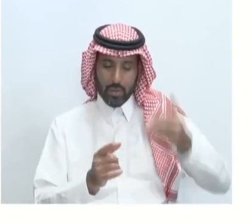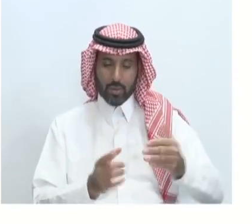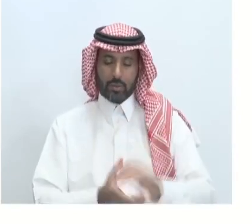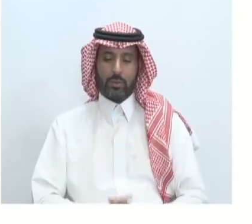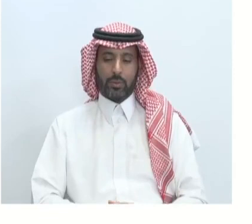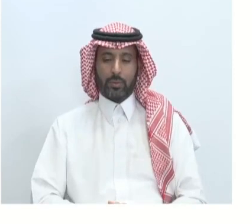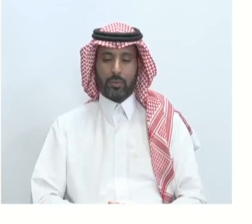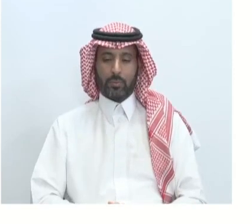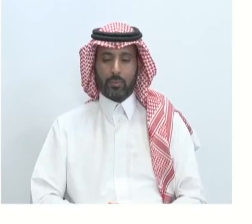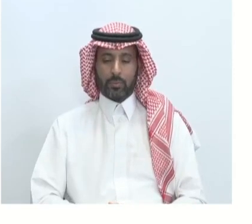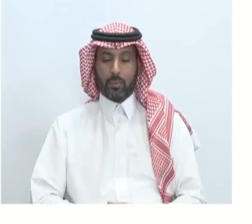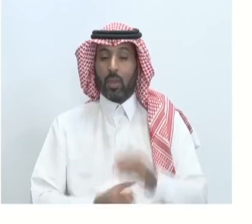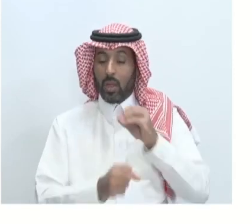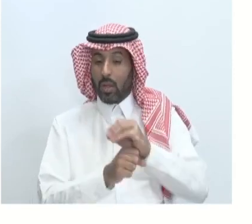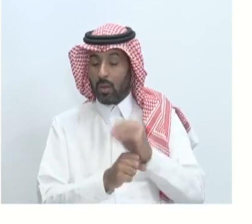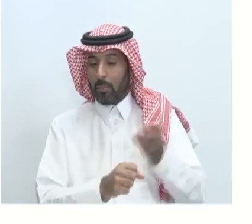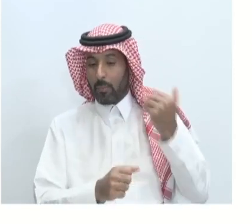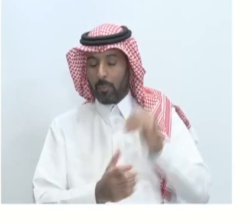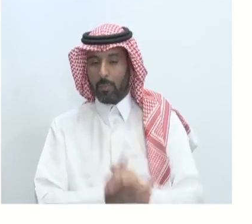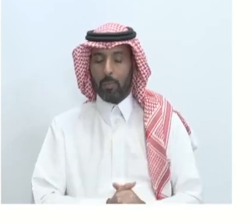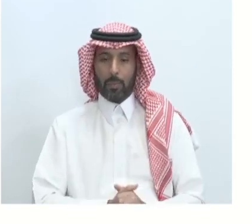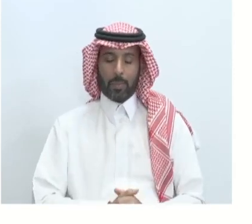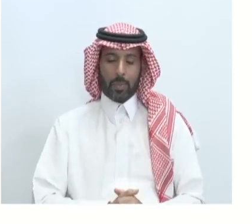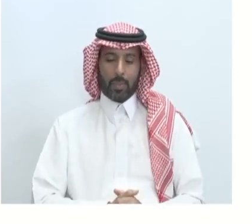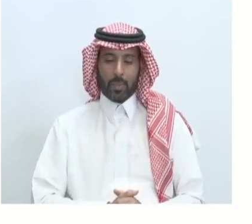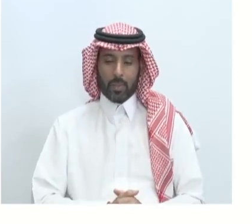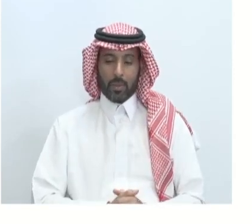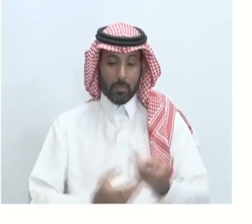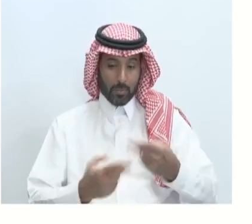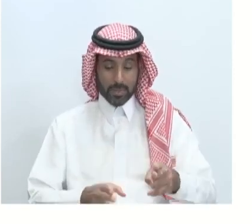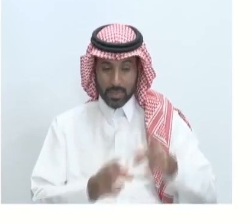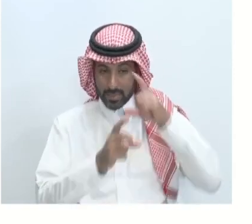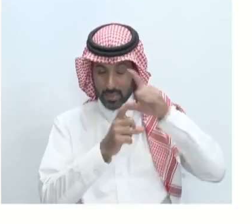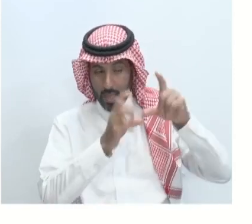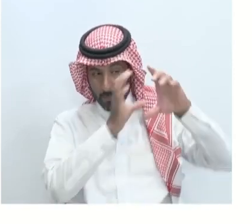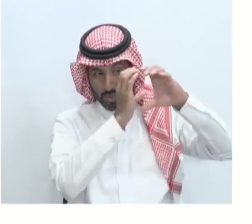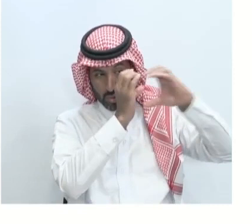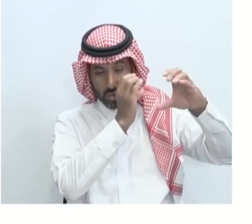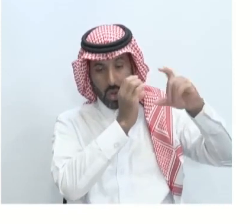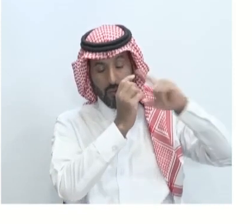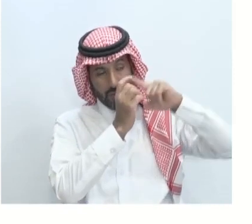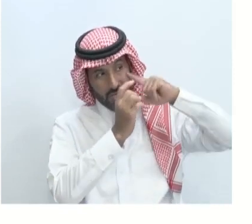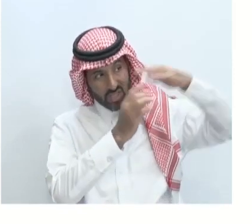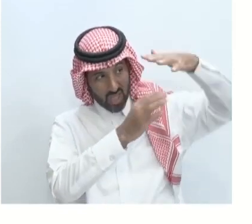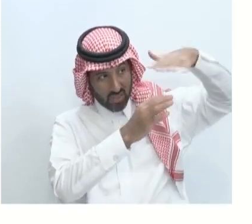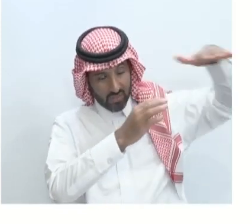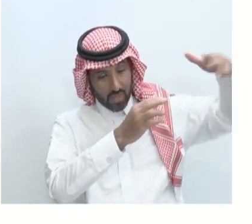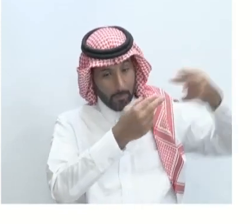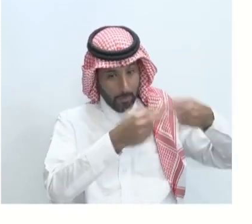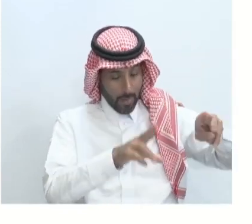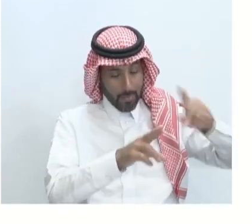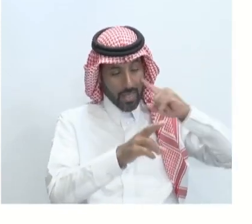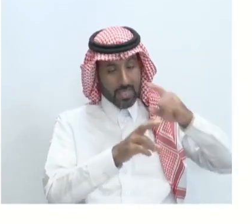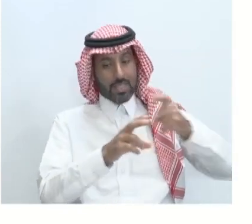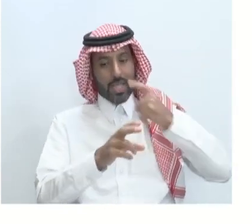معها ذكرنا ايضا عزيزي الطالب عزيزتي الطالبه بانه بدا استخدام التلسكوب في الارصاد الفلكيه مع بدايه